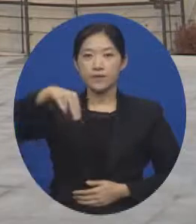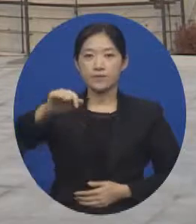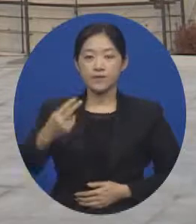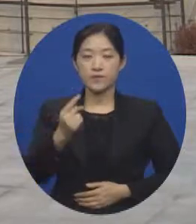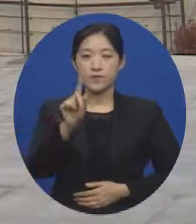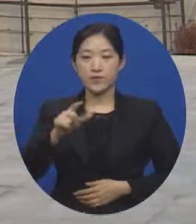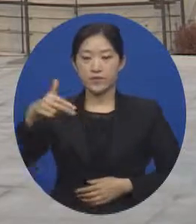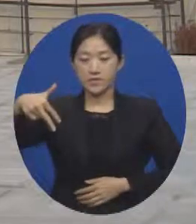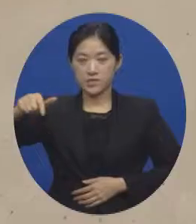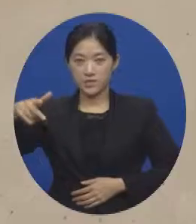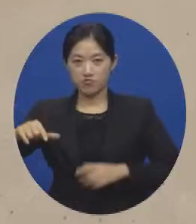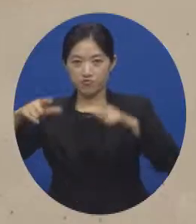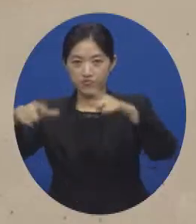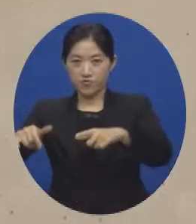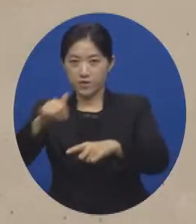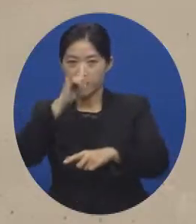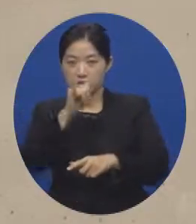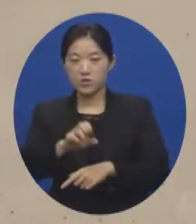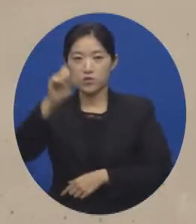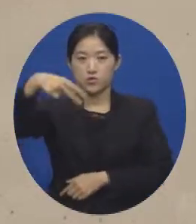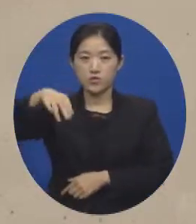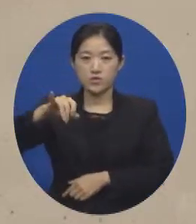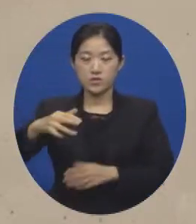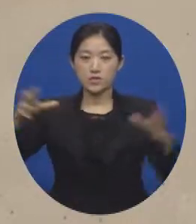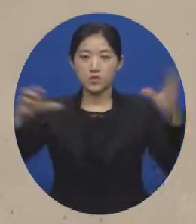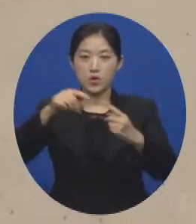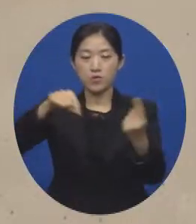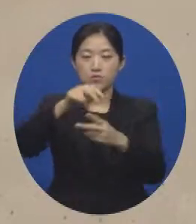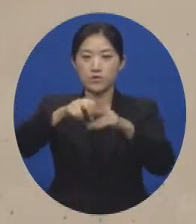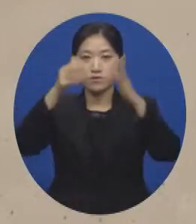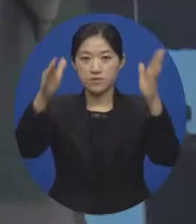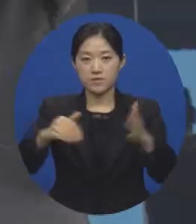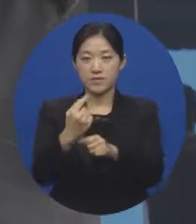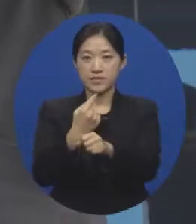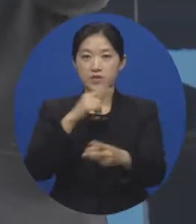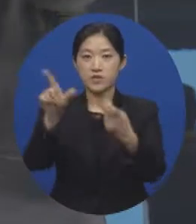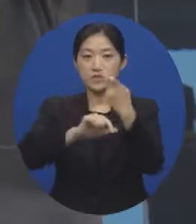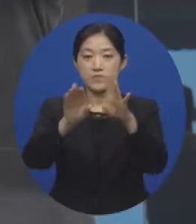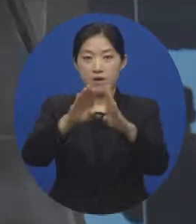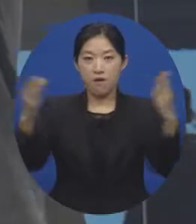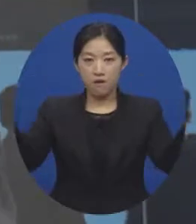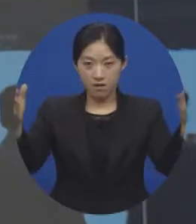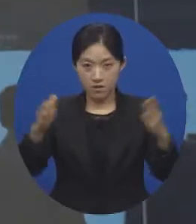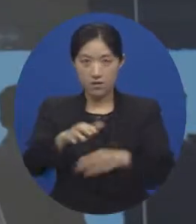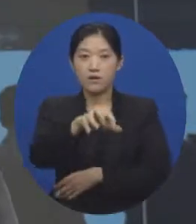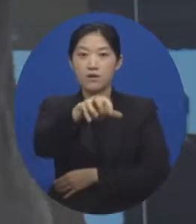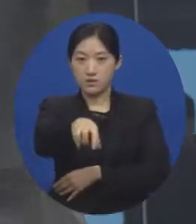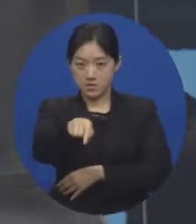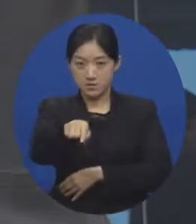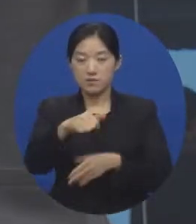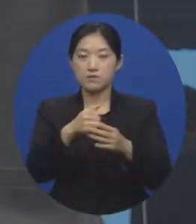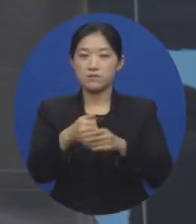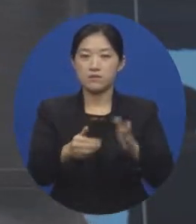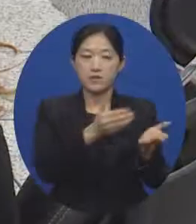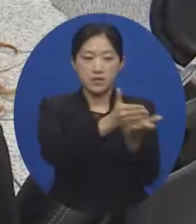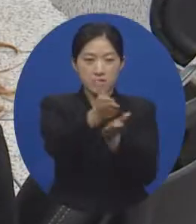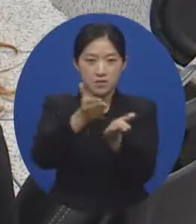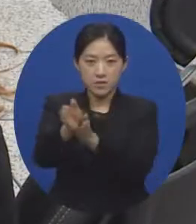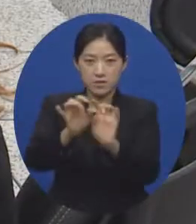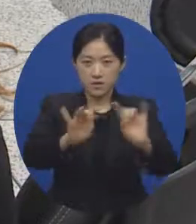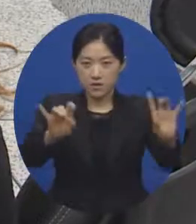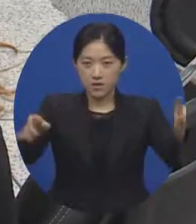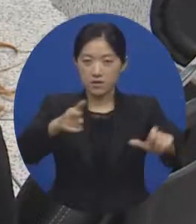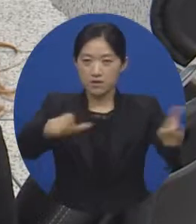세교 1지구 도원공원 내에 있는 오산시 UCT 통합운영센터가 지난해 12월에 개소했는데요. 그동안 각